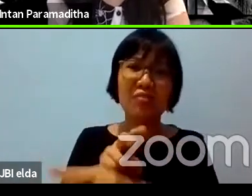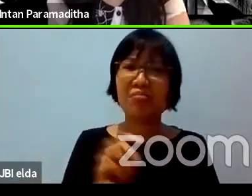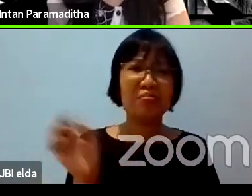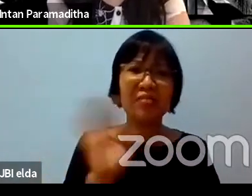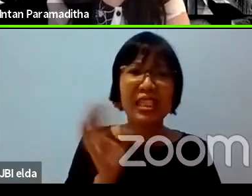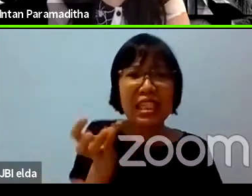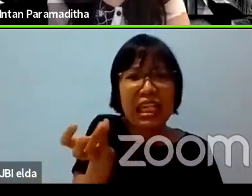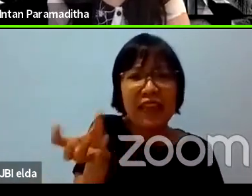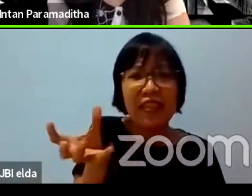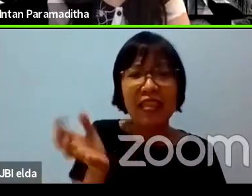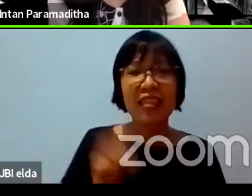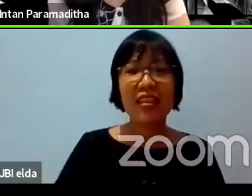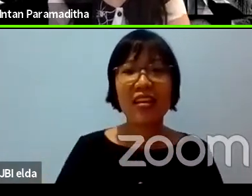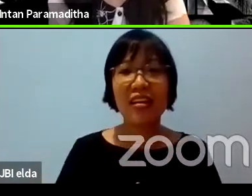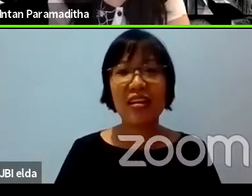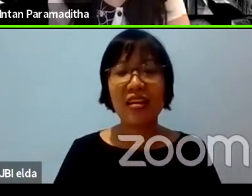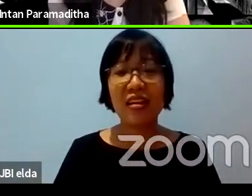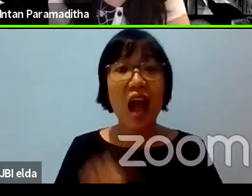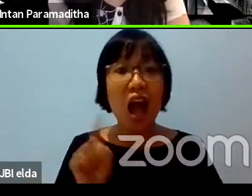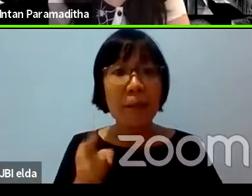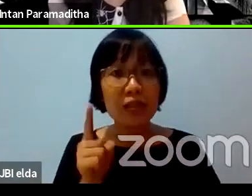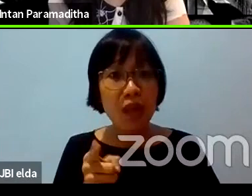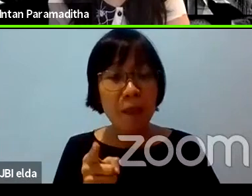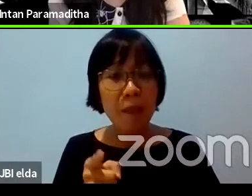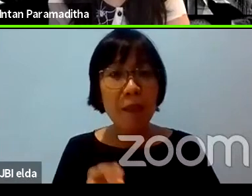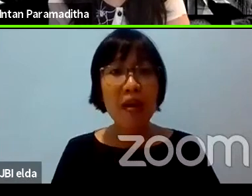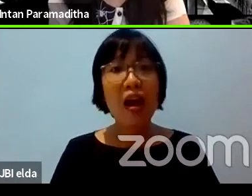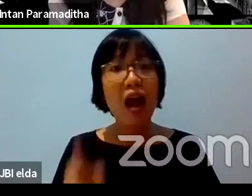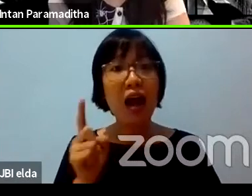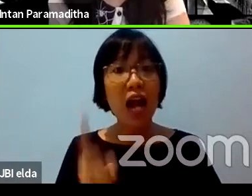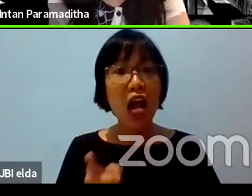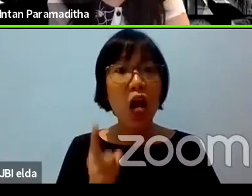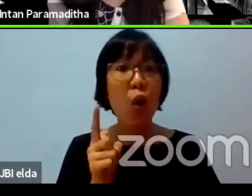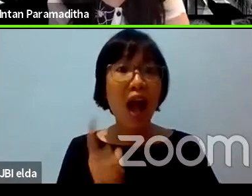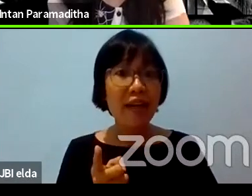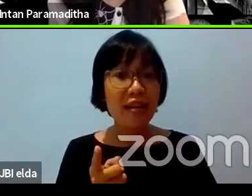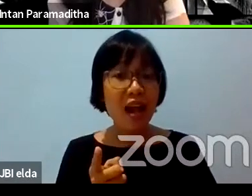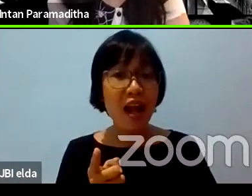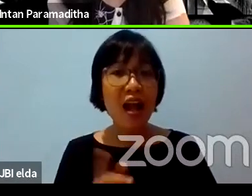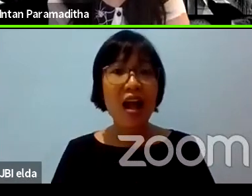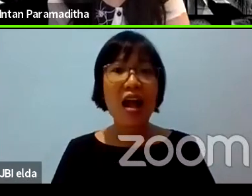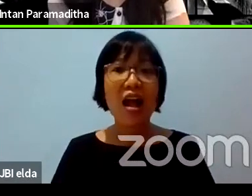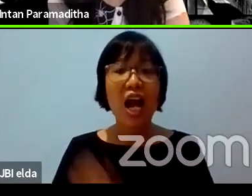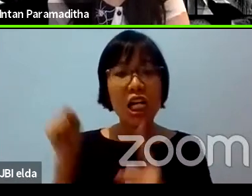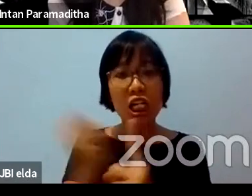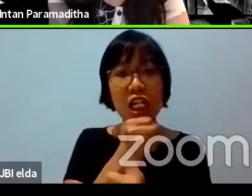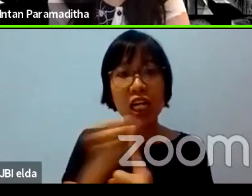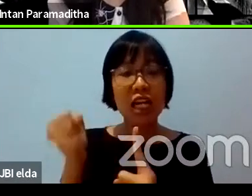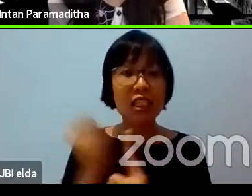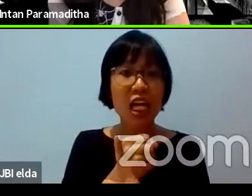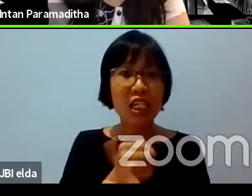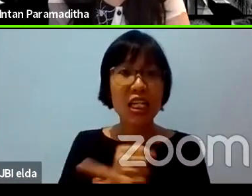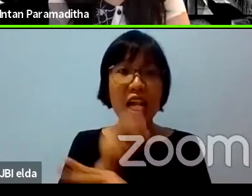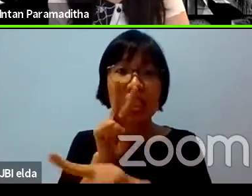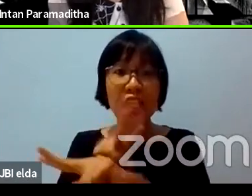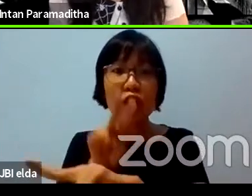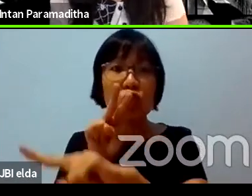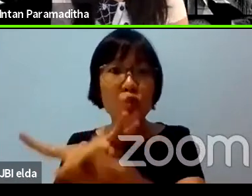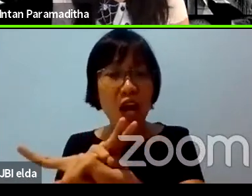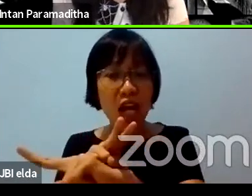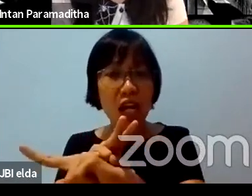sudah diangkat ke media, dan biasanya sih sudah di ada sanksi bagi si pelaku